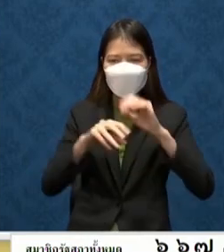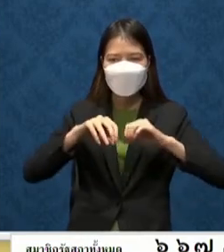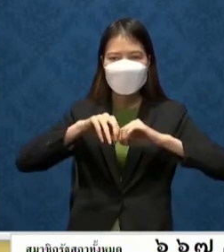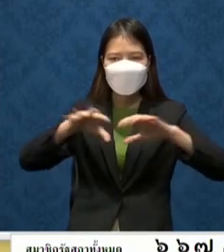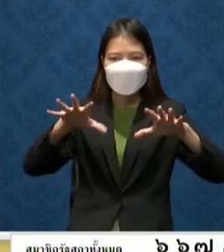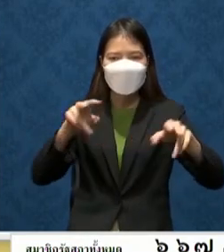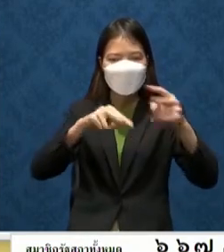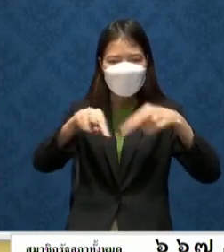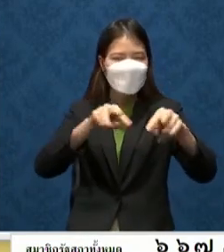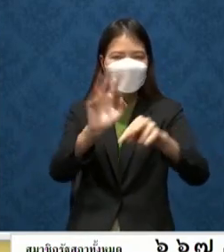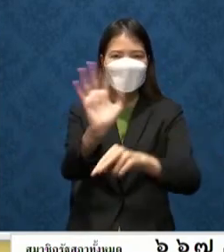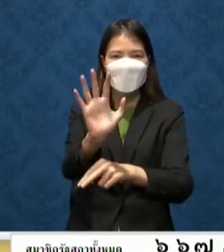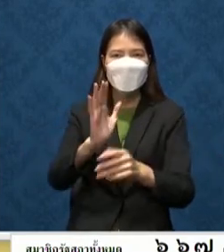ะท่านค้าขอบisin อย่างยิ่งค่ะ